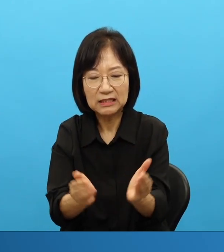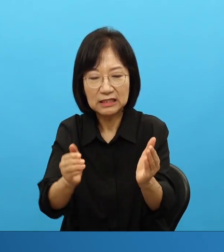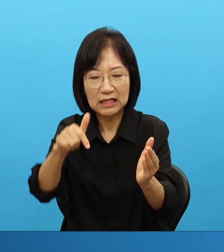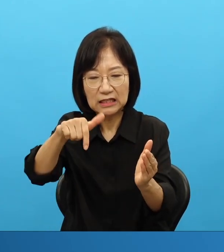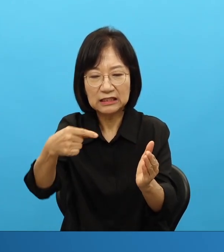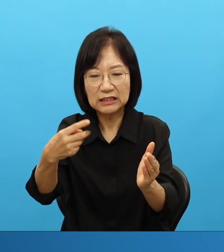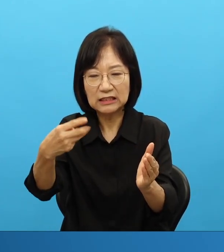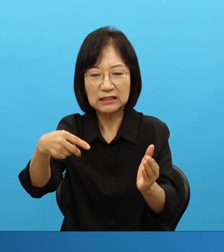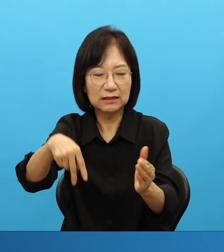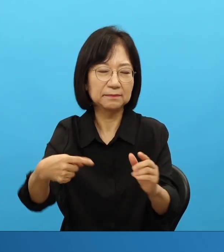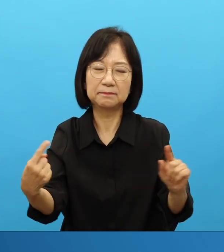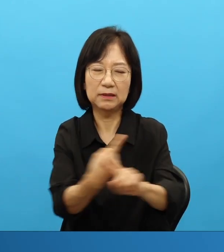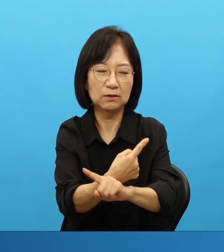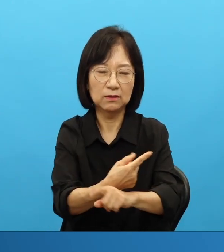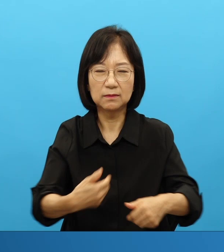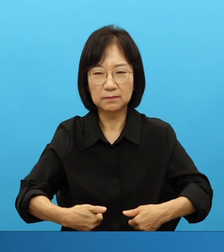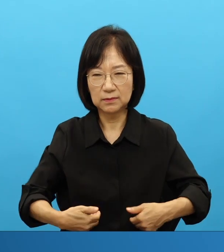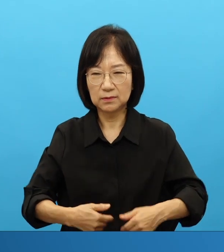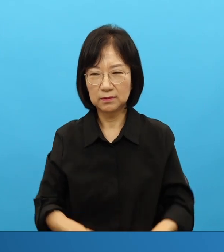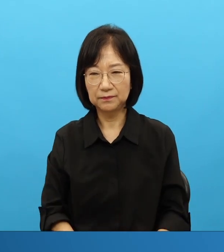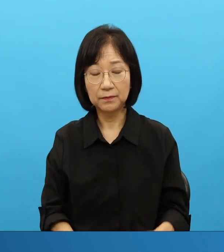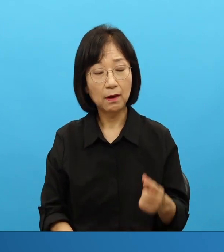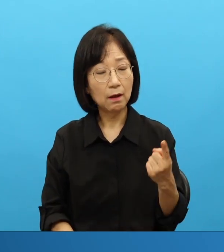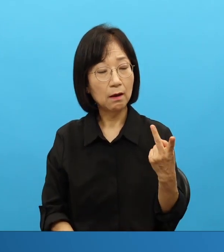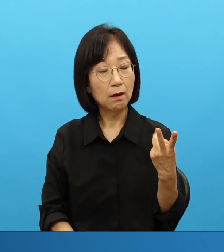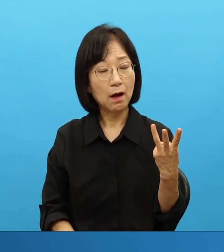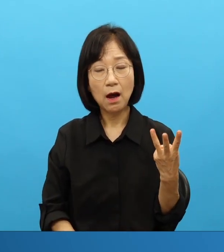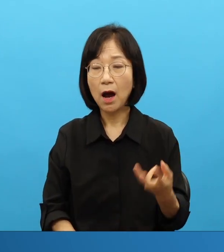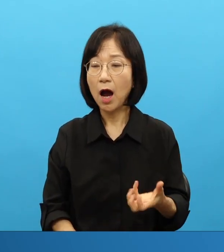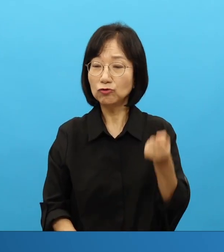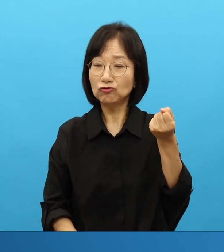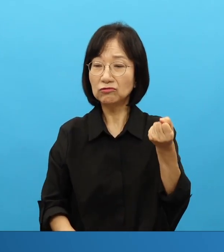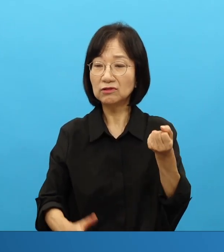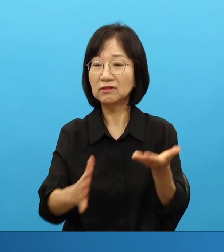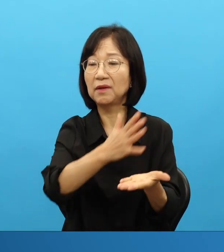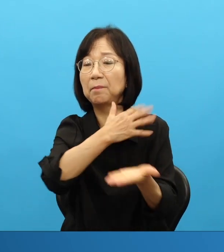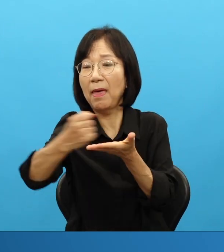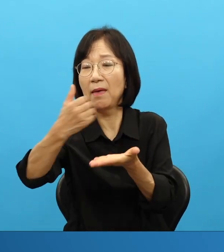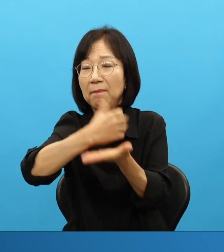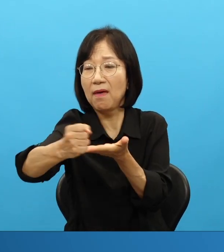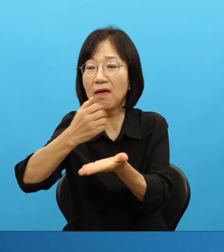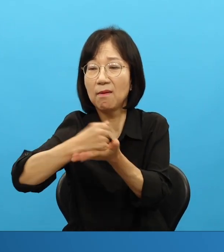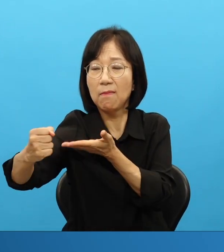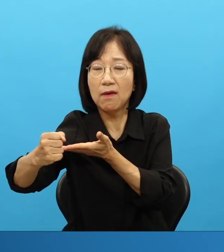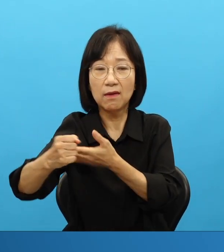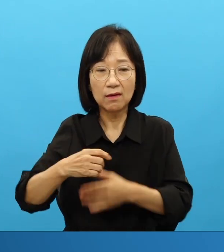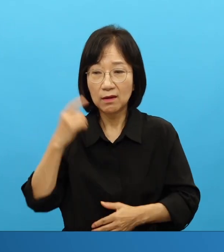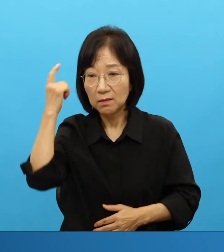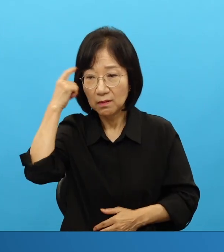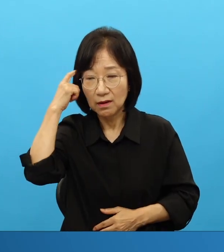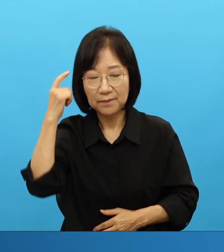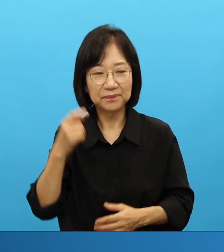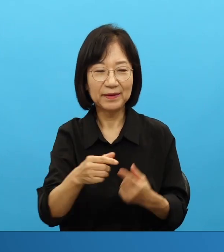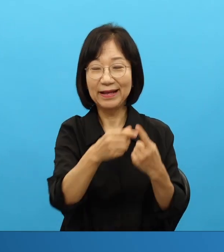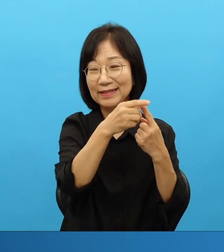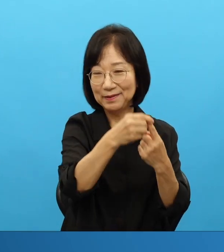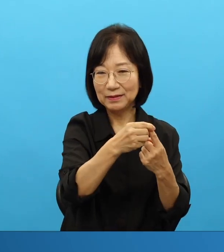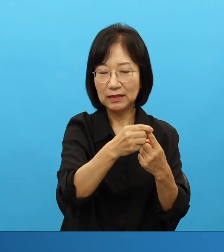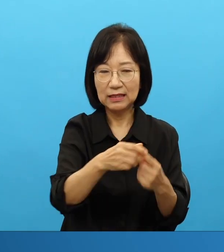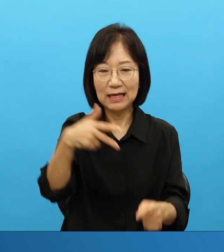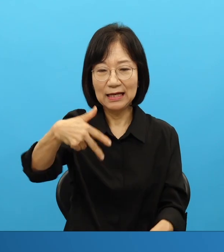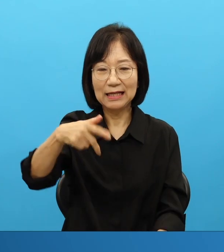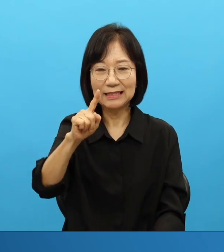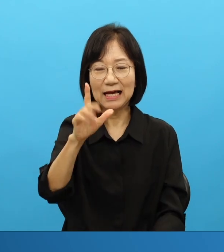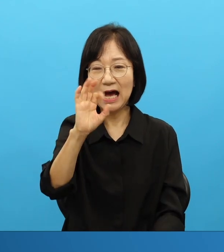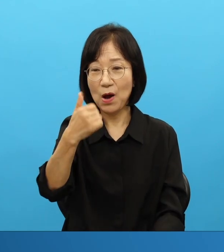nations. 세 가지가 있는데 다 뺏기는 거예요. We see that there are three things, but they have all these three things taken away from them. 풍부한 자원이 있어요. They have an